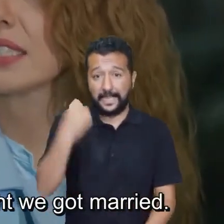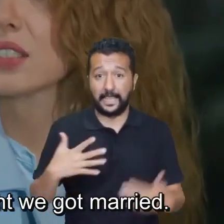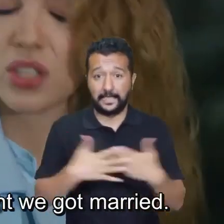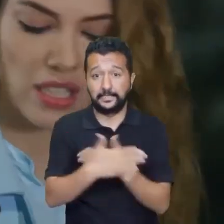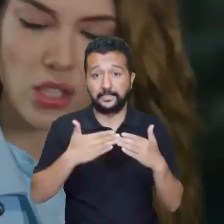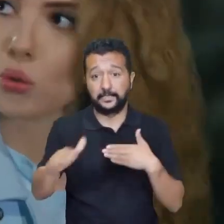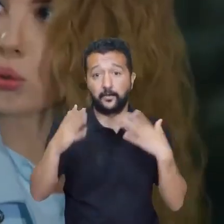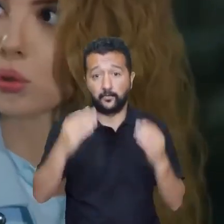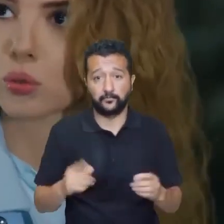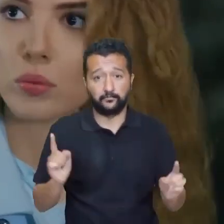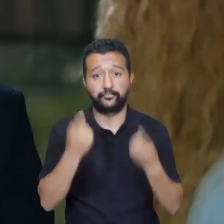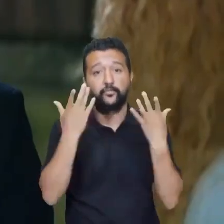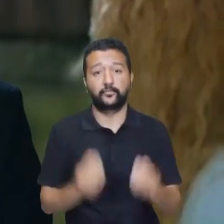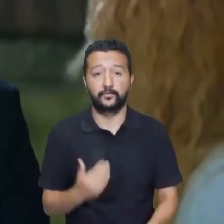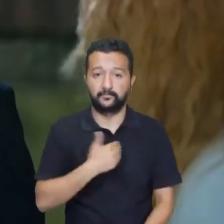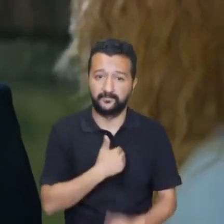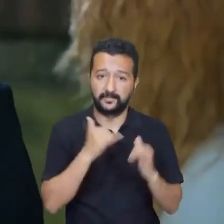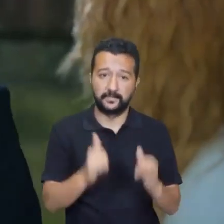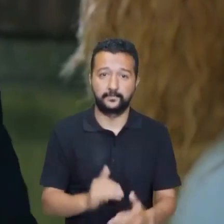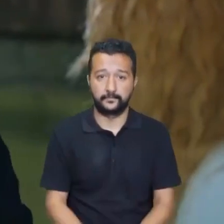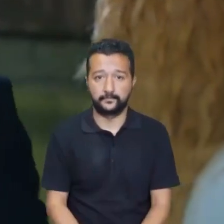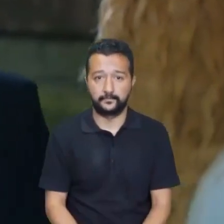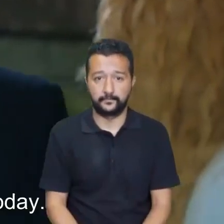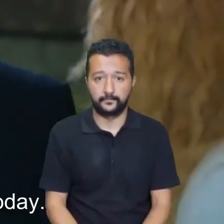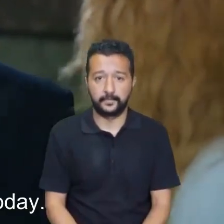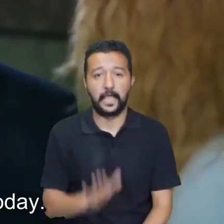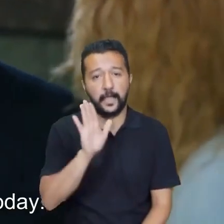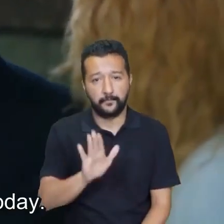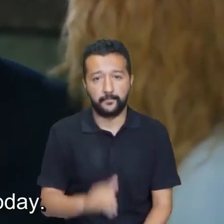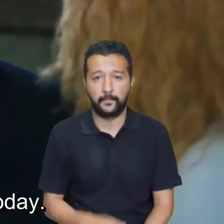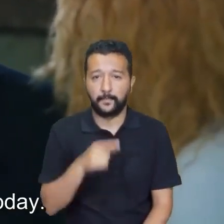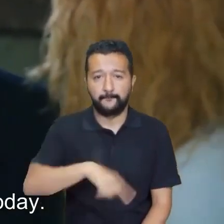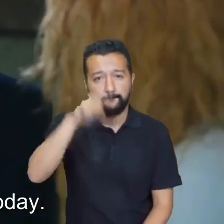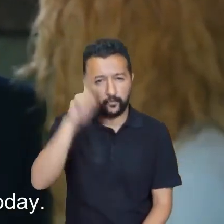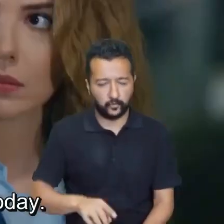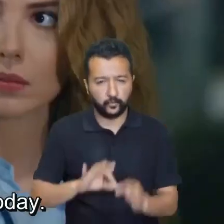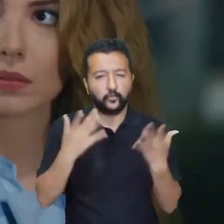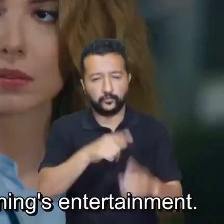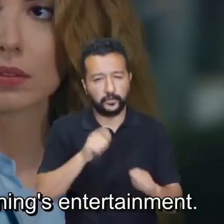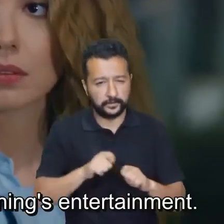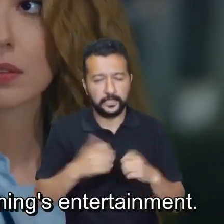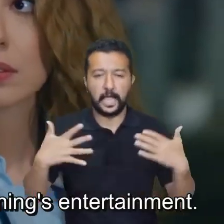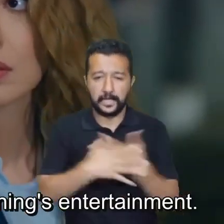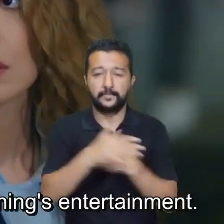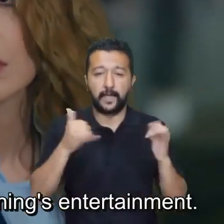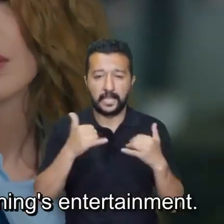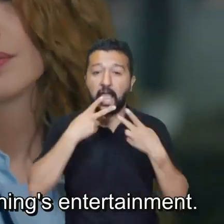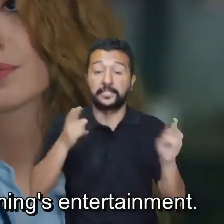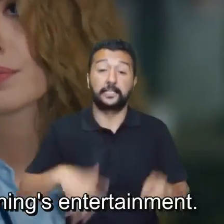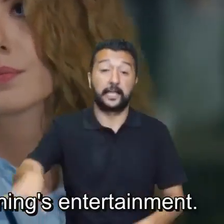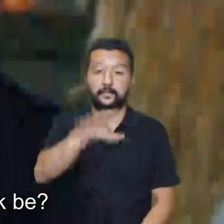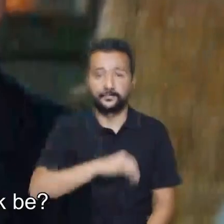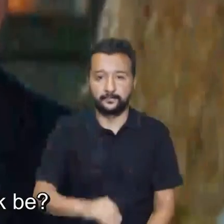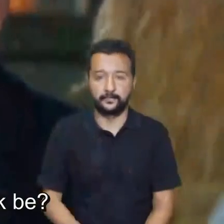ayrı evlerde kalacağız. Gıcık oluyor. Ben de. Ama bugün çözeceğiz bu işi. Akşamki eğlencede açıklayacağız